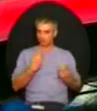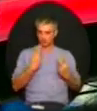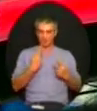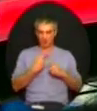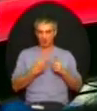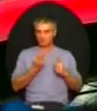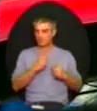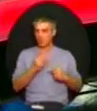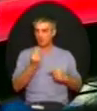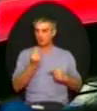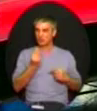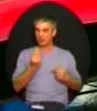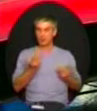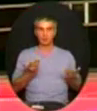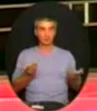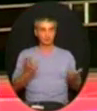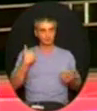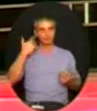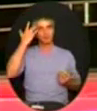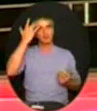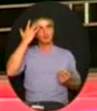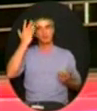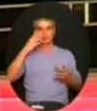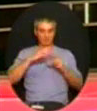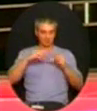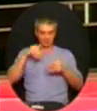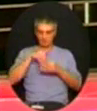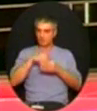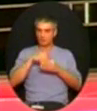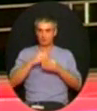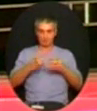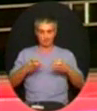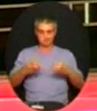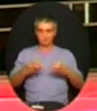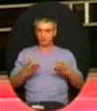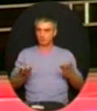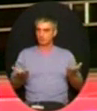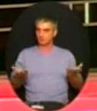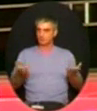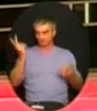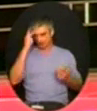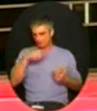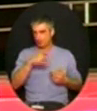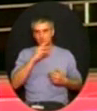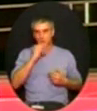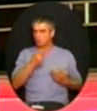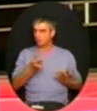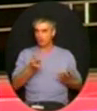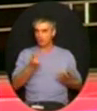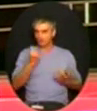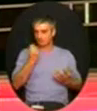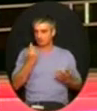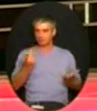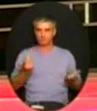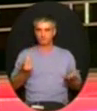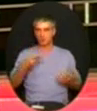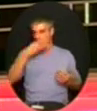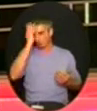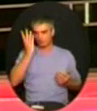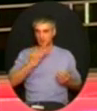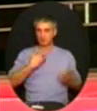של 500,000 שקלים, אם נדמיין את זה במעטפות, זה יהיה הרבה יותר פשוט להבין שמדובר בכסף. אולמרט